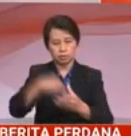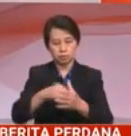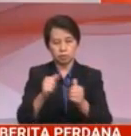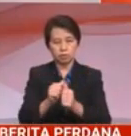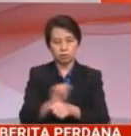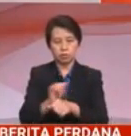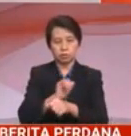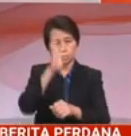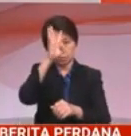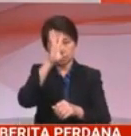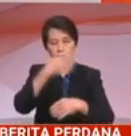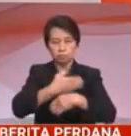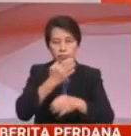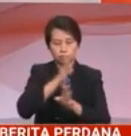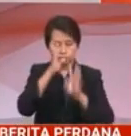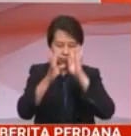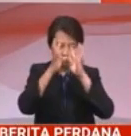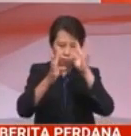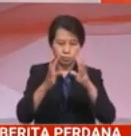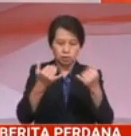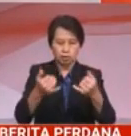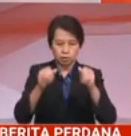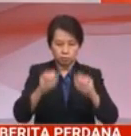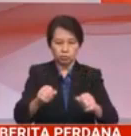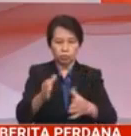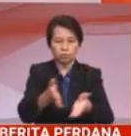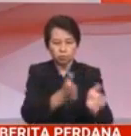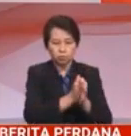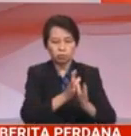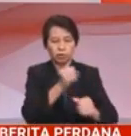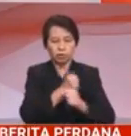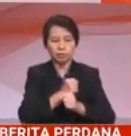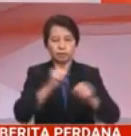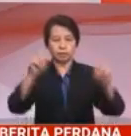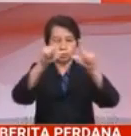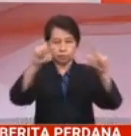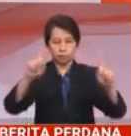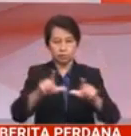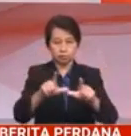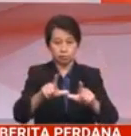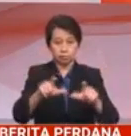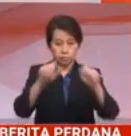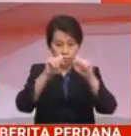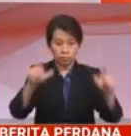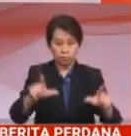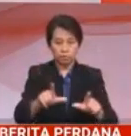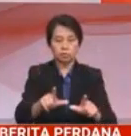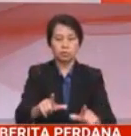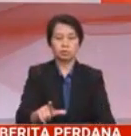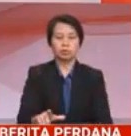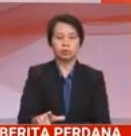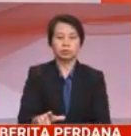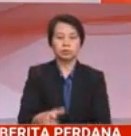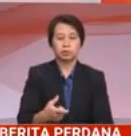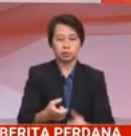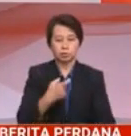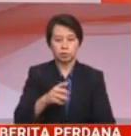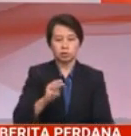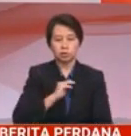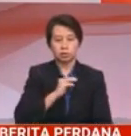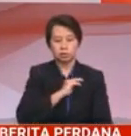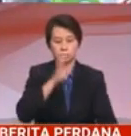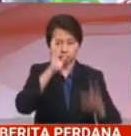industri reka bentuk, kini boleh memohon untuk mendapat sijil dari Majlis Reka